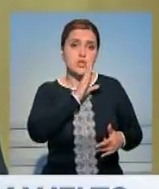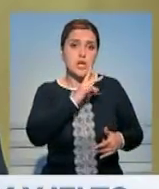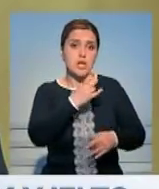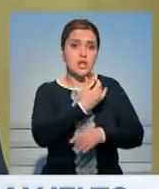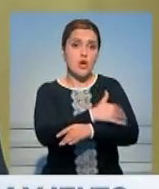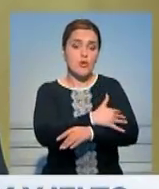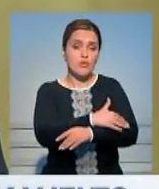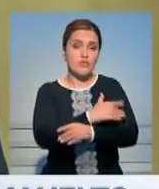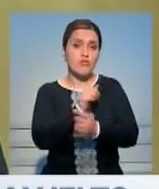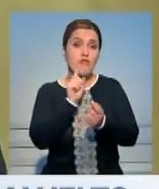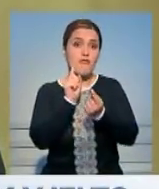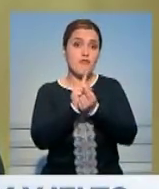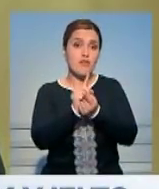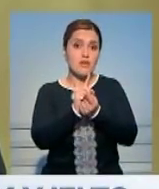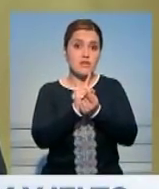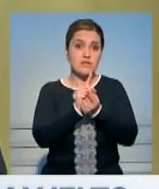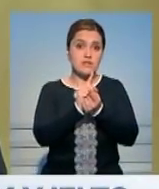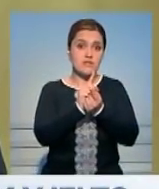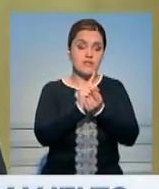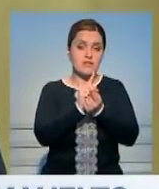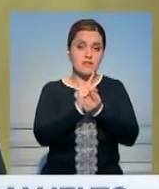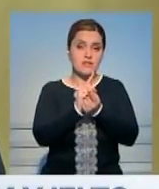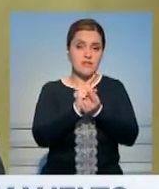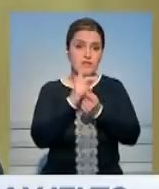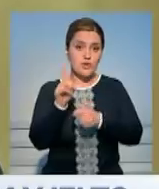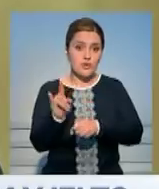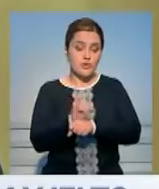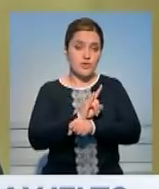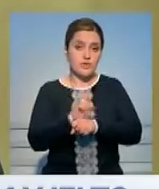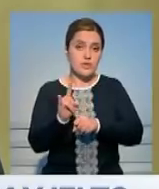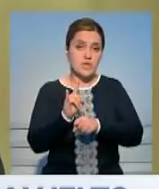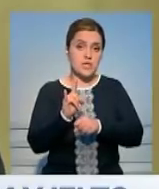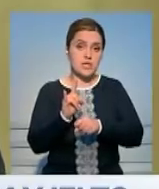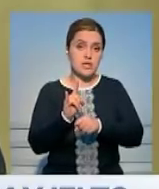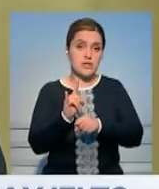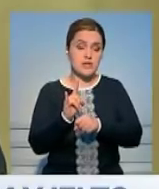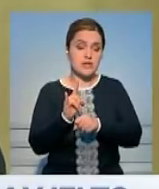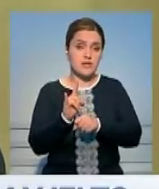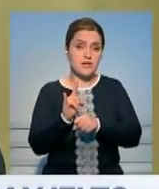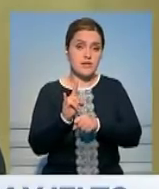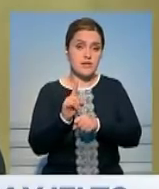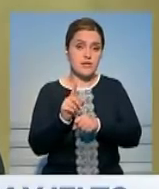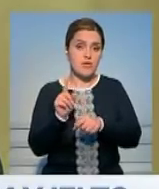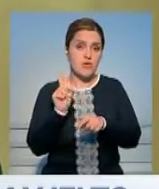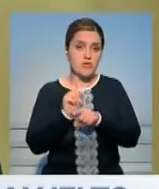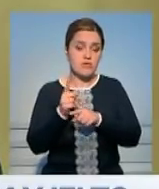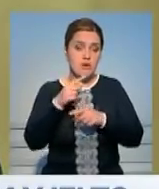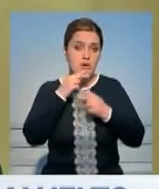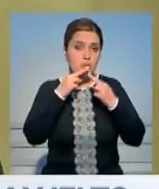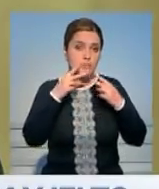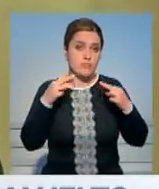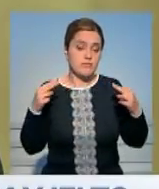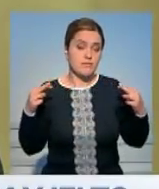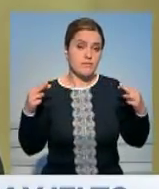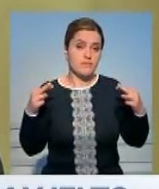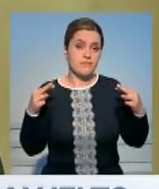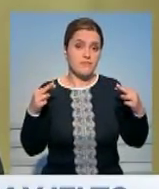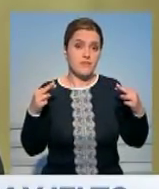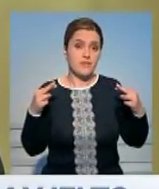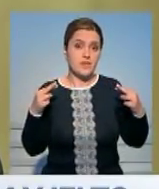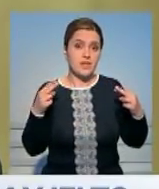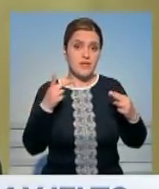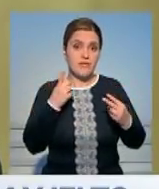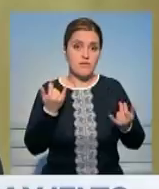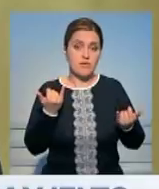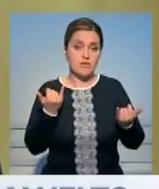улице встретилась на улице и предложила сертификат. Ну это же, ну детский лепет, это просто даже не вяжется, что это